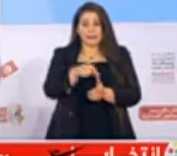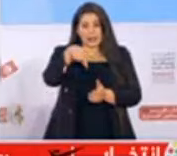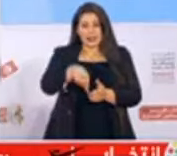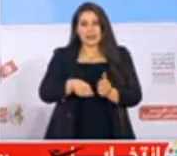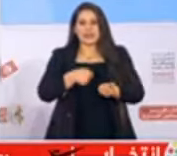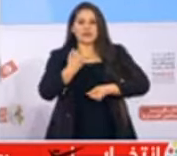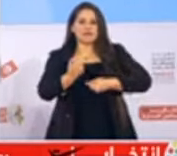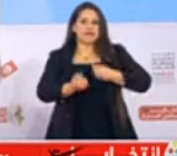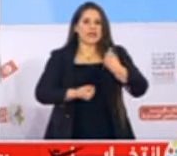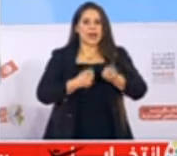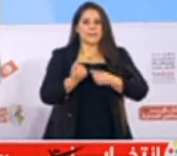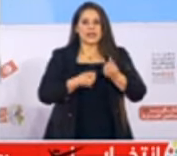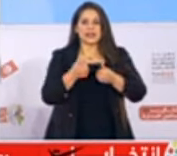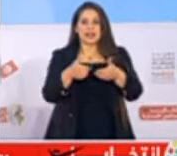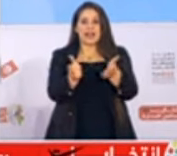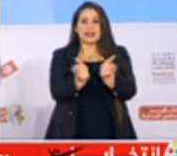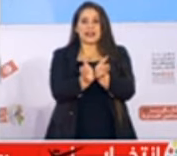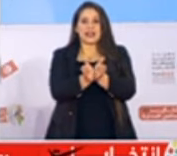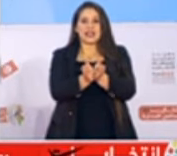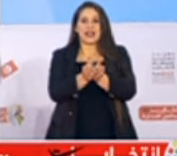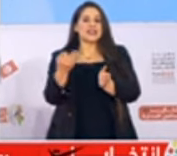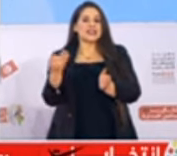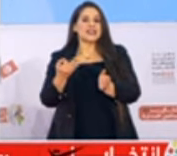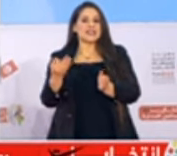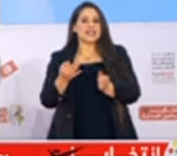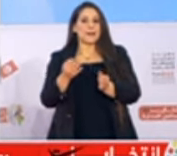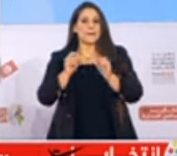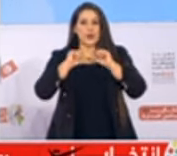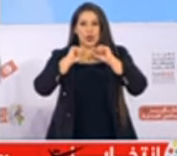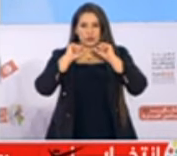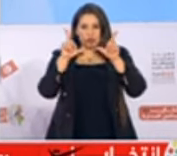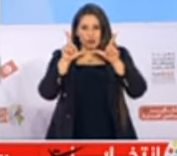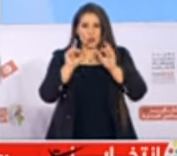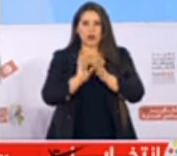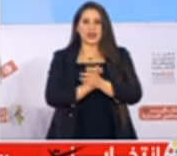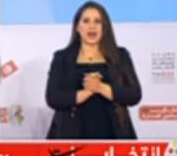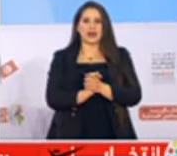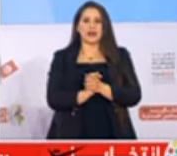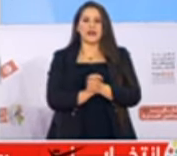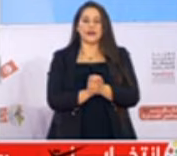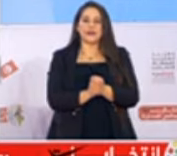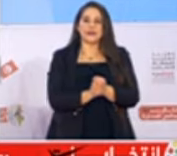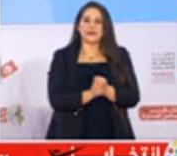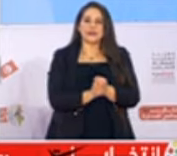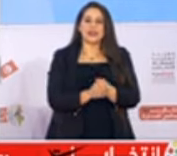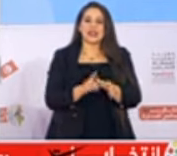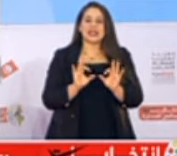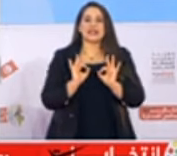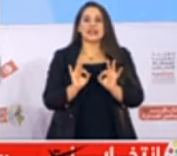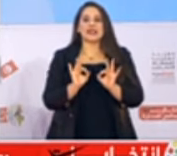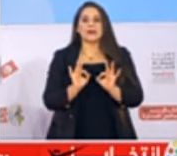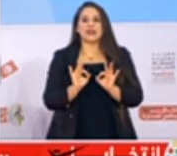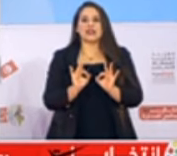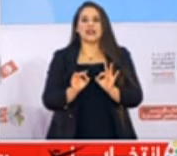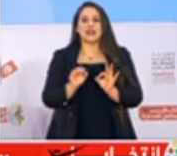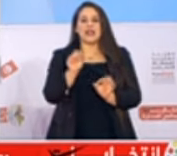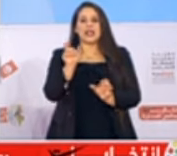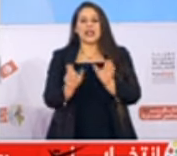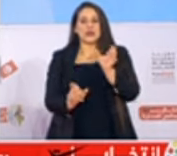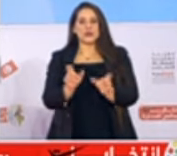حتى للميدان. نسب الارقام هي قدامكم موجوده ثابت انه النوعيه نتاع